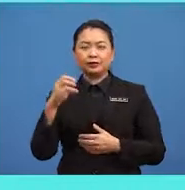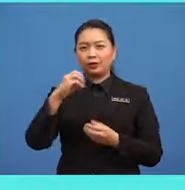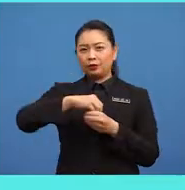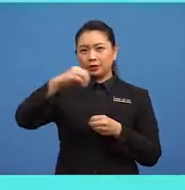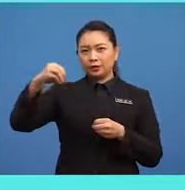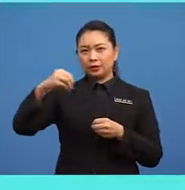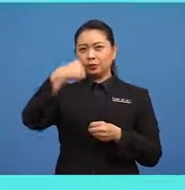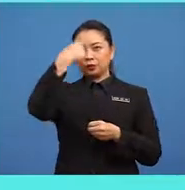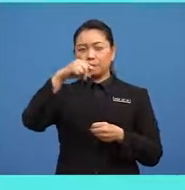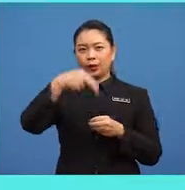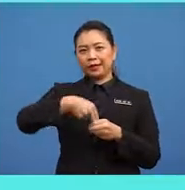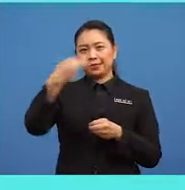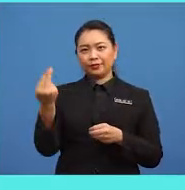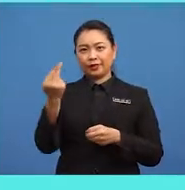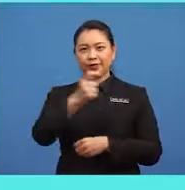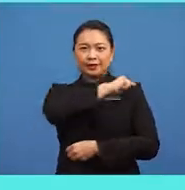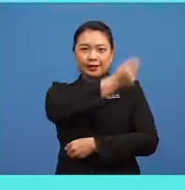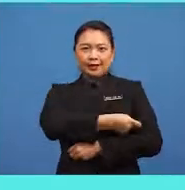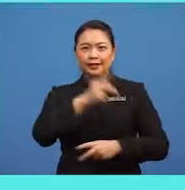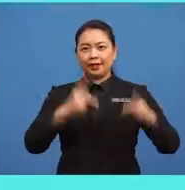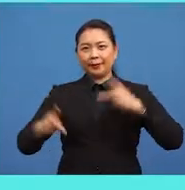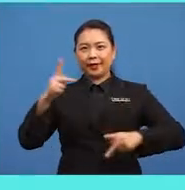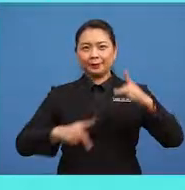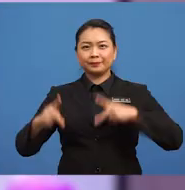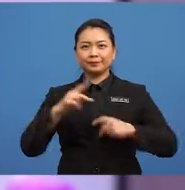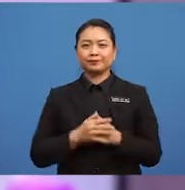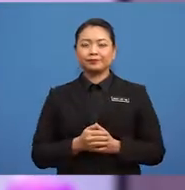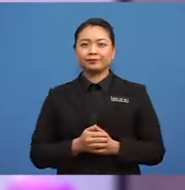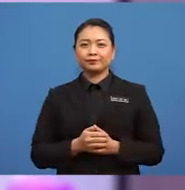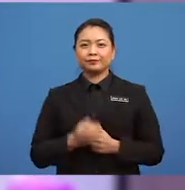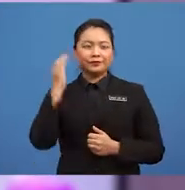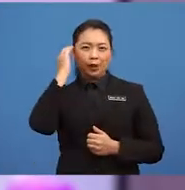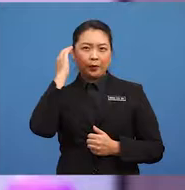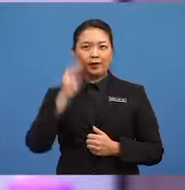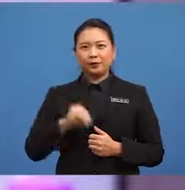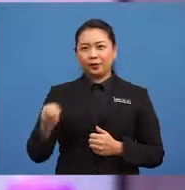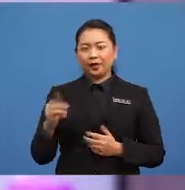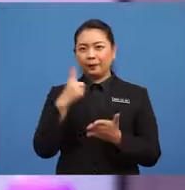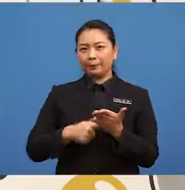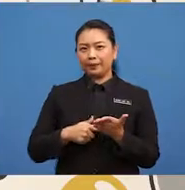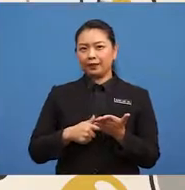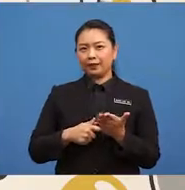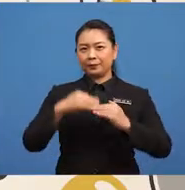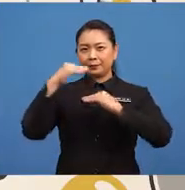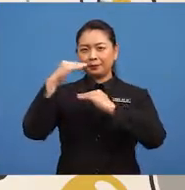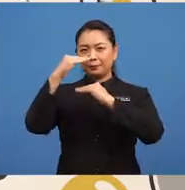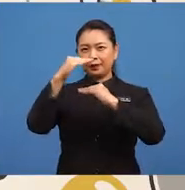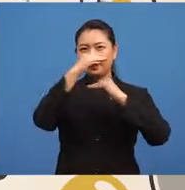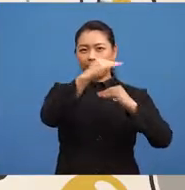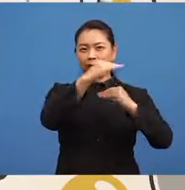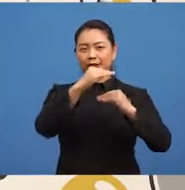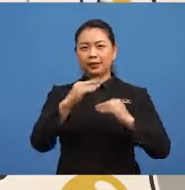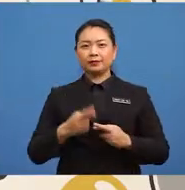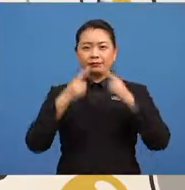oksigen untuk menghasilkan tenaga kimia. Tahukah murid-murid apakah peringkat-peringkat dalam